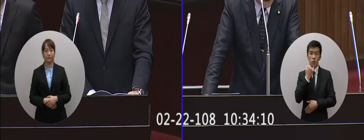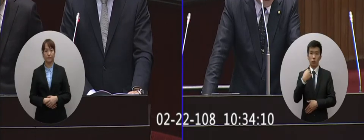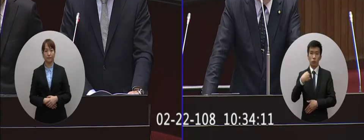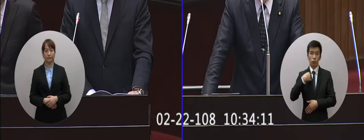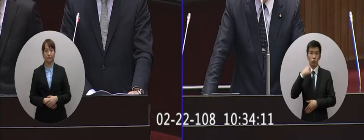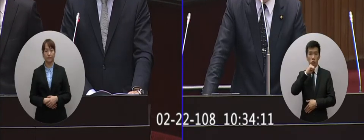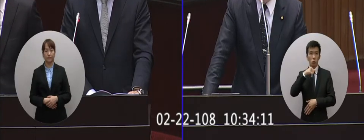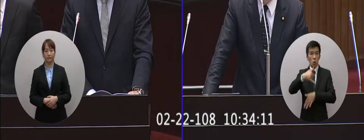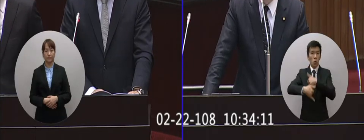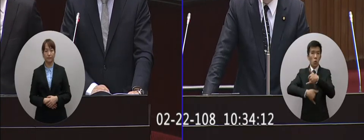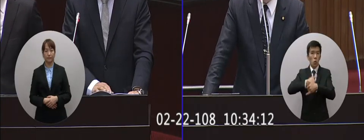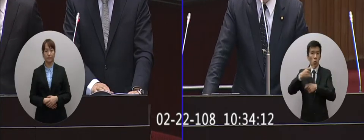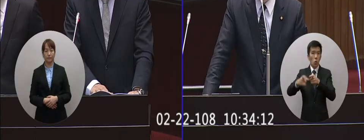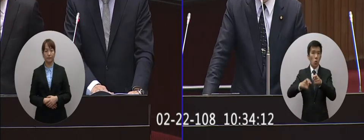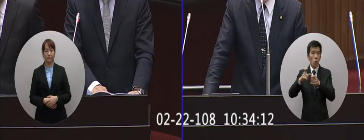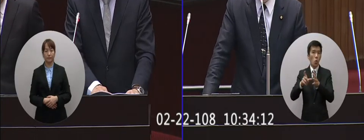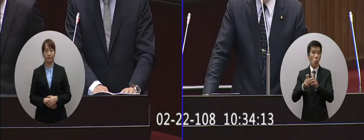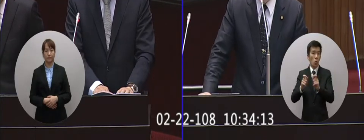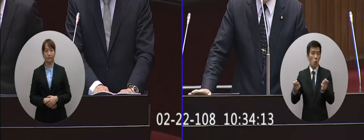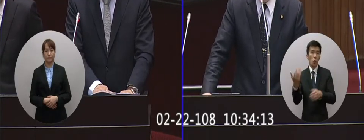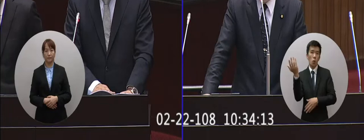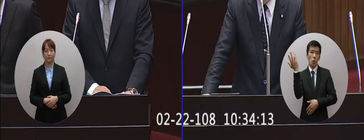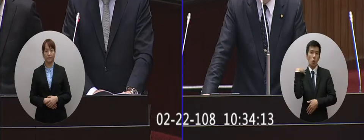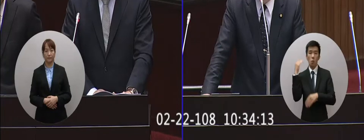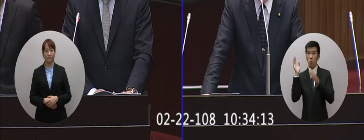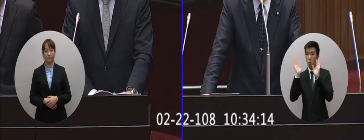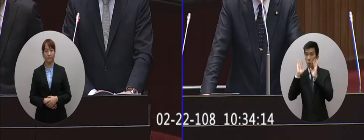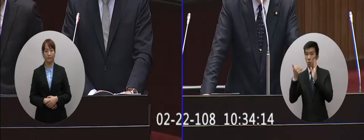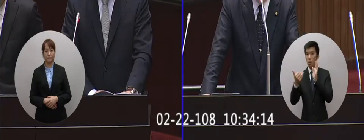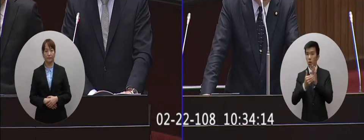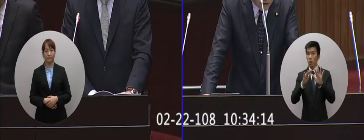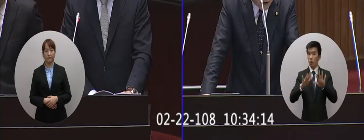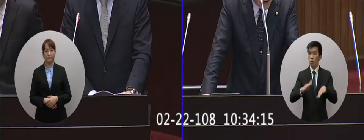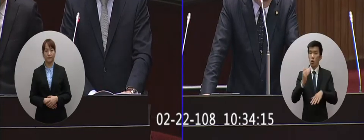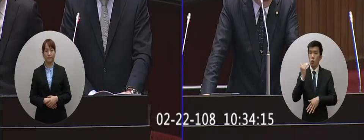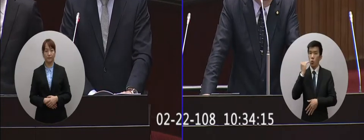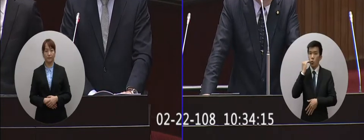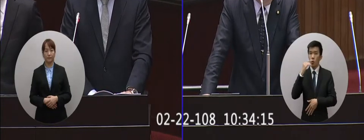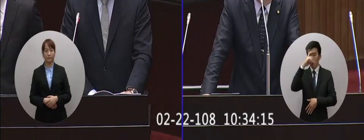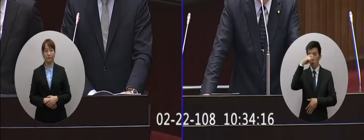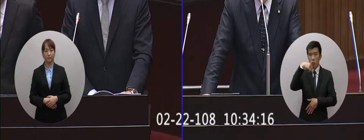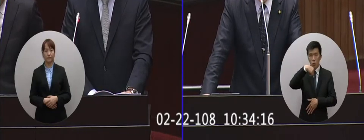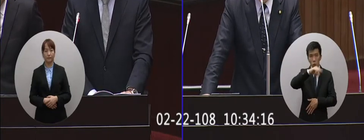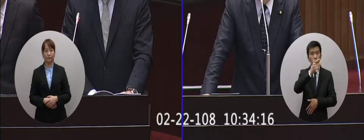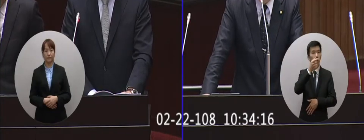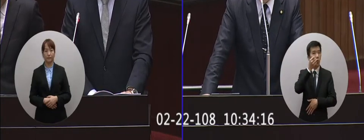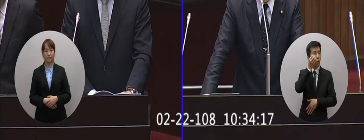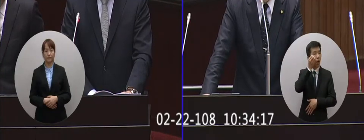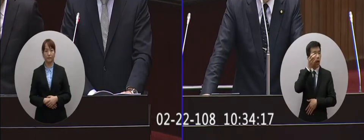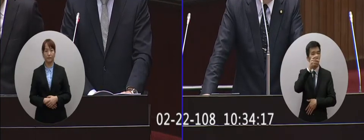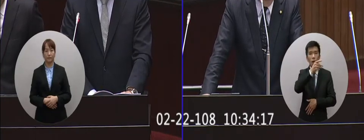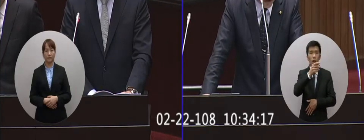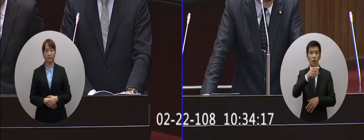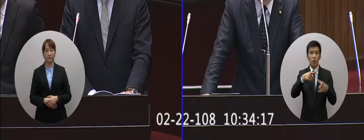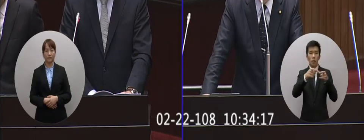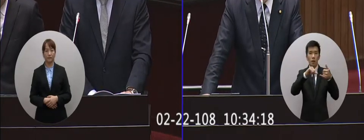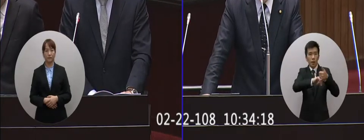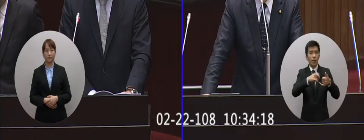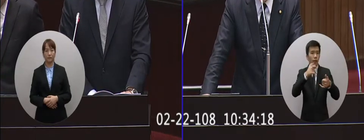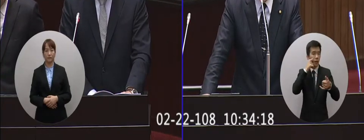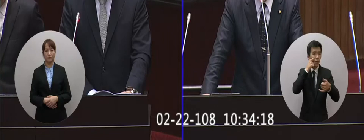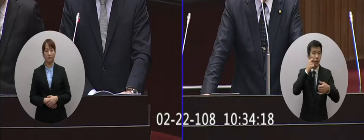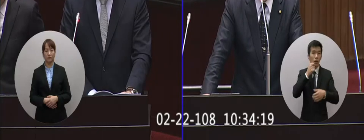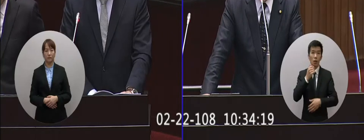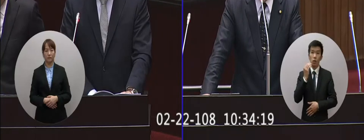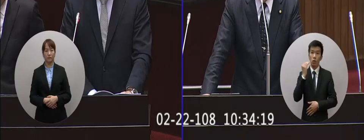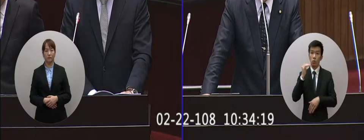年，那从小到现在要去花东，总是一票难求，而高铁却可以满足